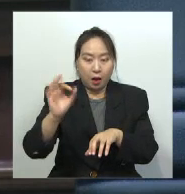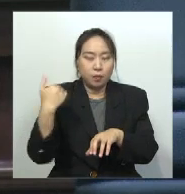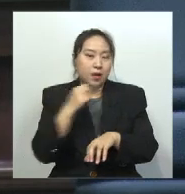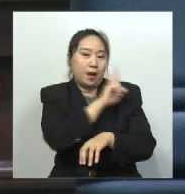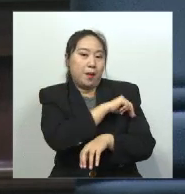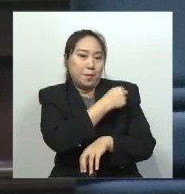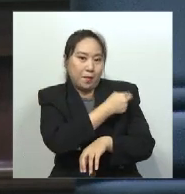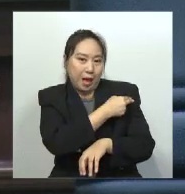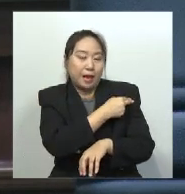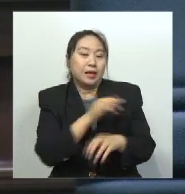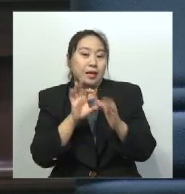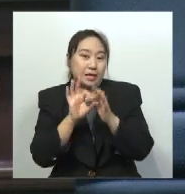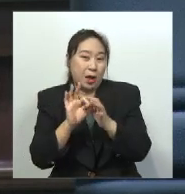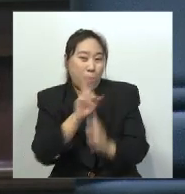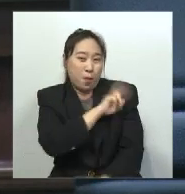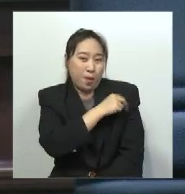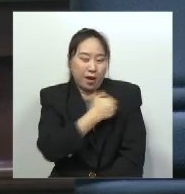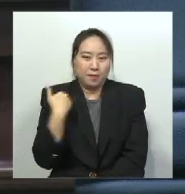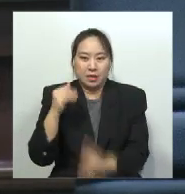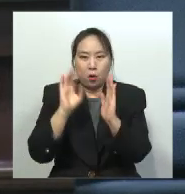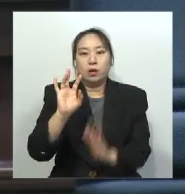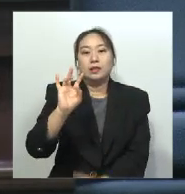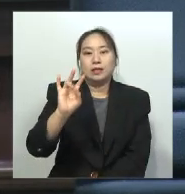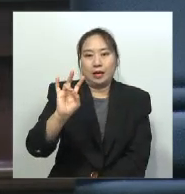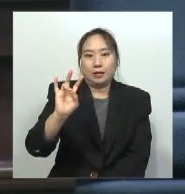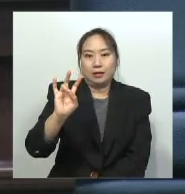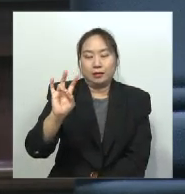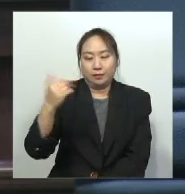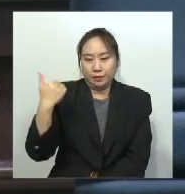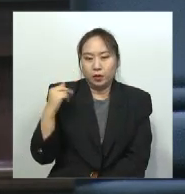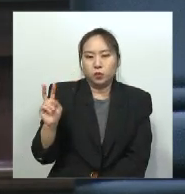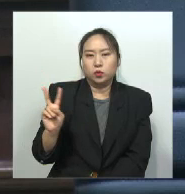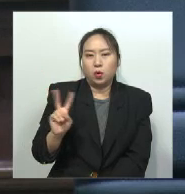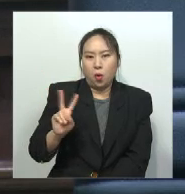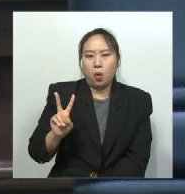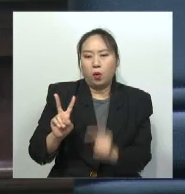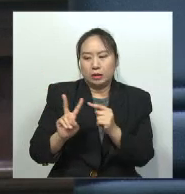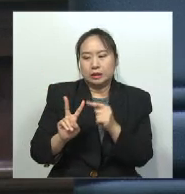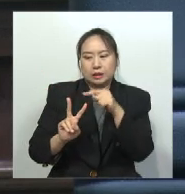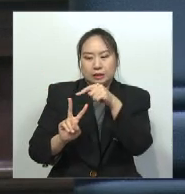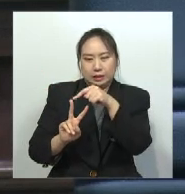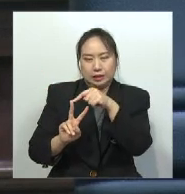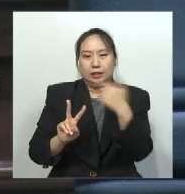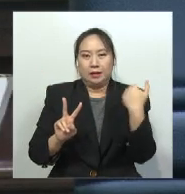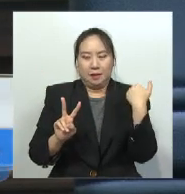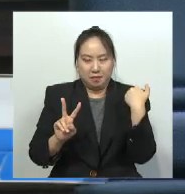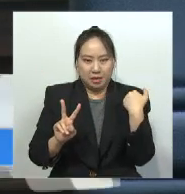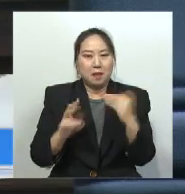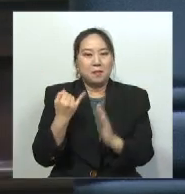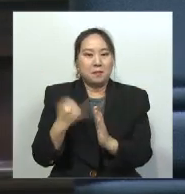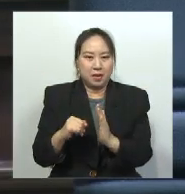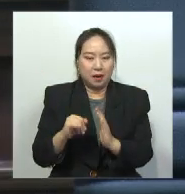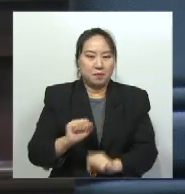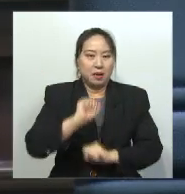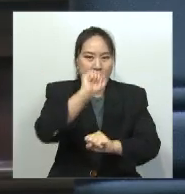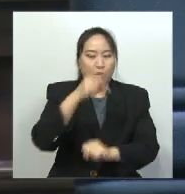ที่เกี่ยวข้องเนี่ย7คนนะครับ2คนเนี่ยเราใช้คำว่าได้รับหมายสมคบนะครับซึ่งเป็นหมายของ